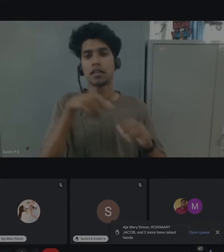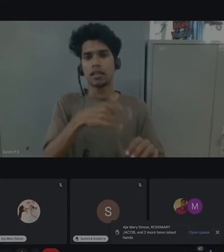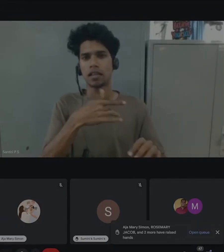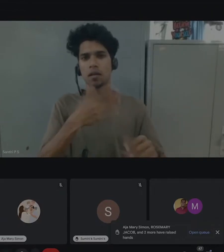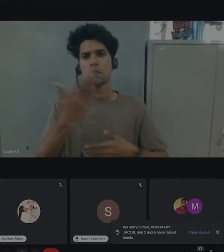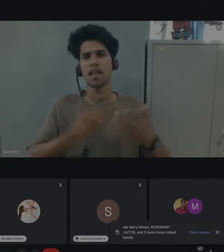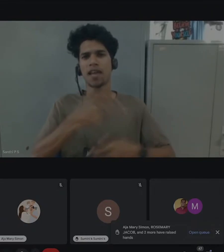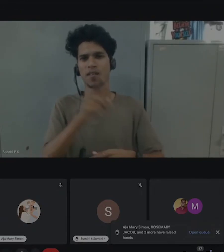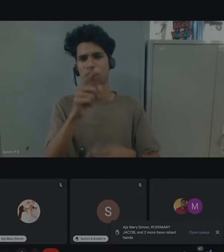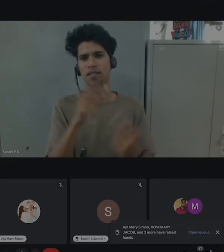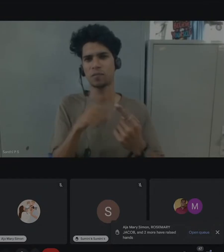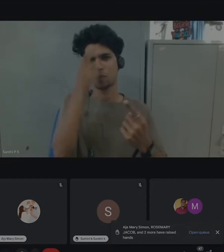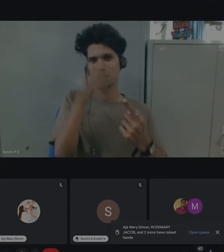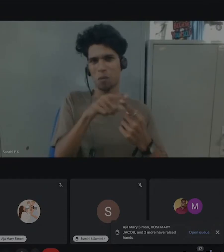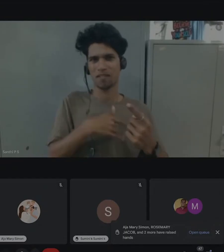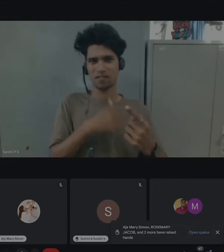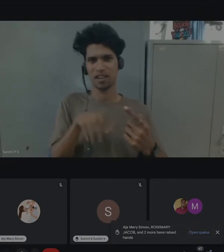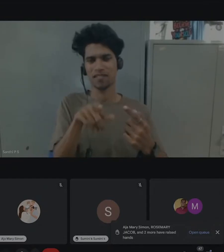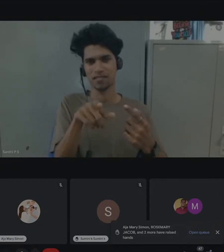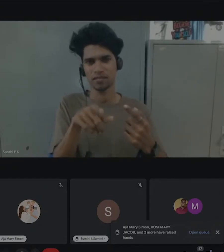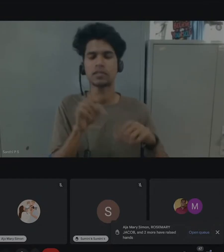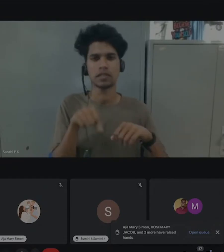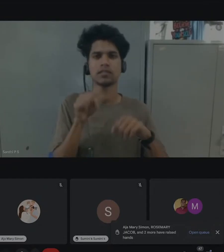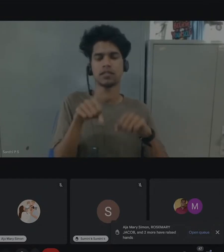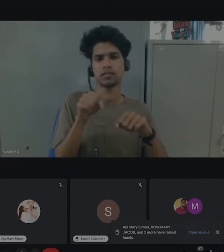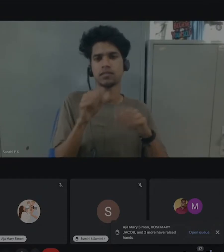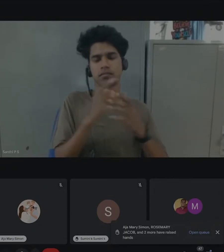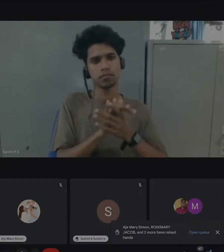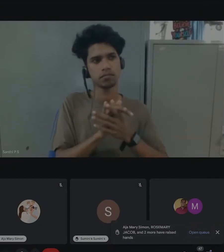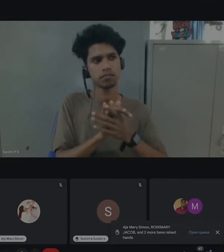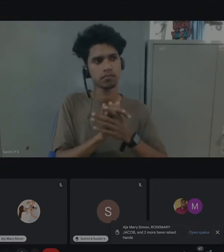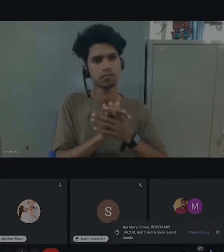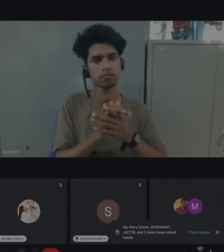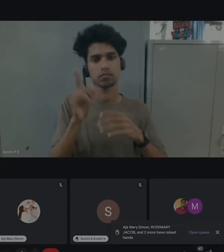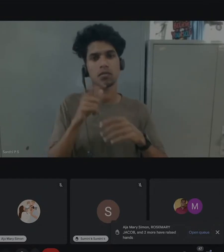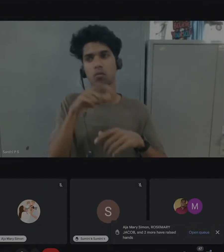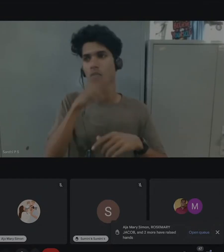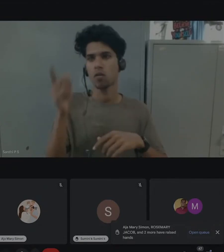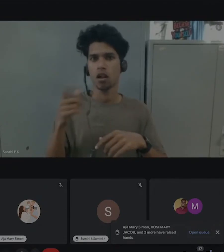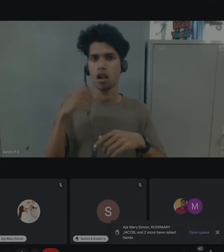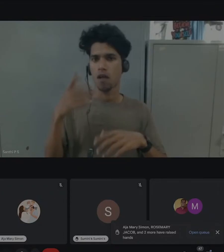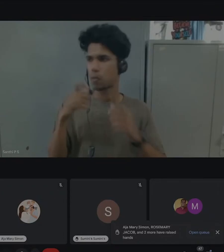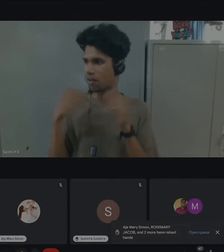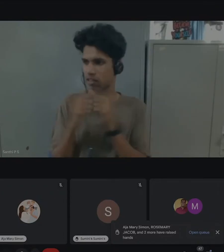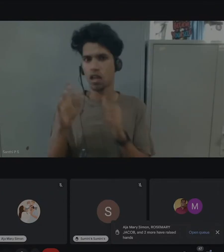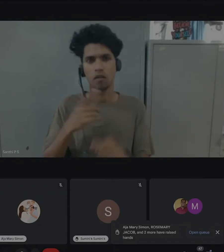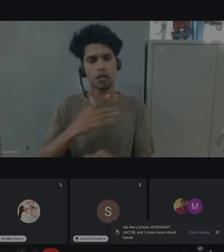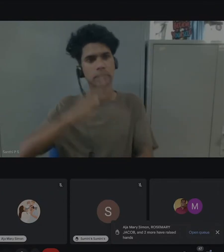മാത്രമാണ് അമ്മയ്ക്ക് ബുദ്ധിമുട്ടായിട്ട് തോന്നുന്നത്. അപ്പൊ നമ്മള് ഇങ്ങനെ അടിക്കും, എല്ലാരും മുമ്പിൽ വെച്ച് ഇങ്ങനെ അടിക്കുമ്പോ